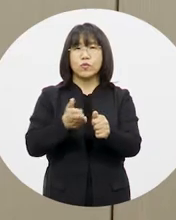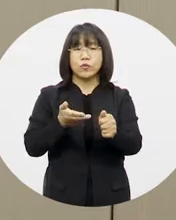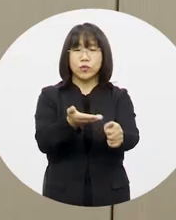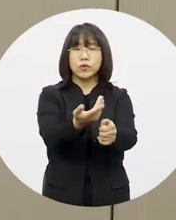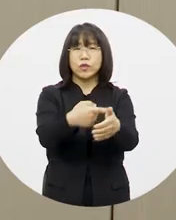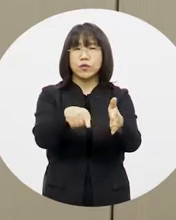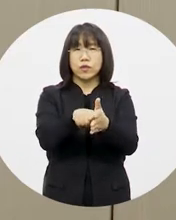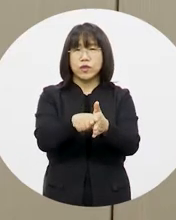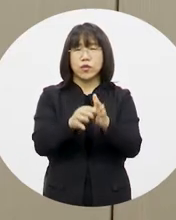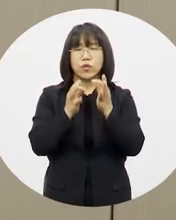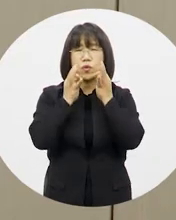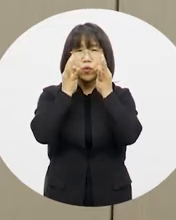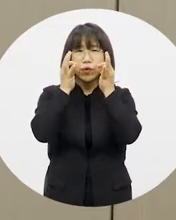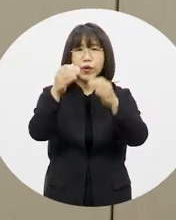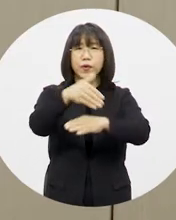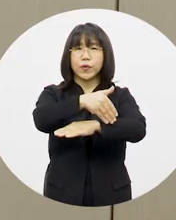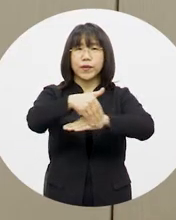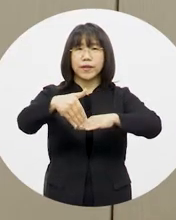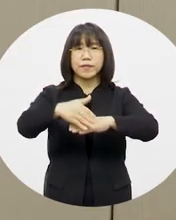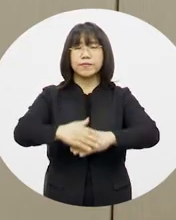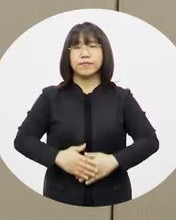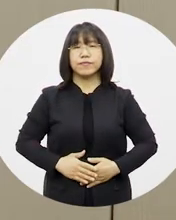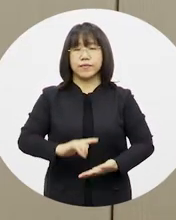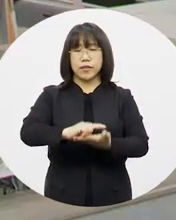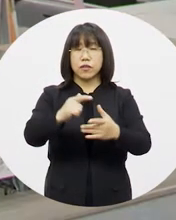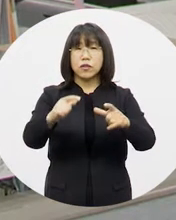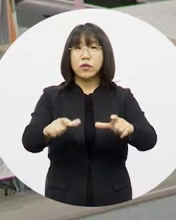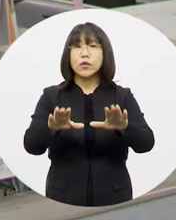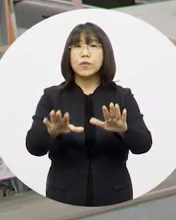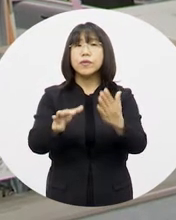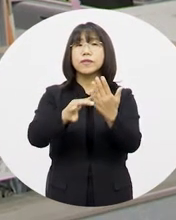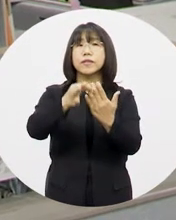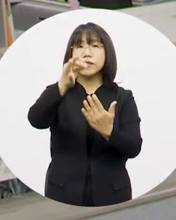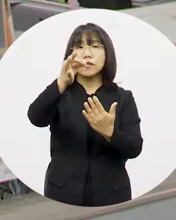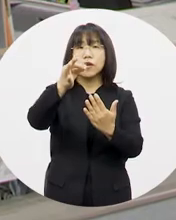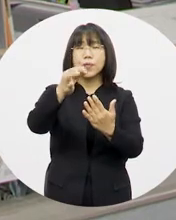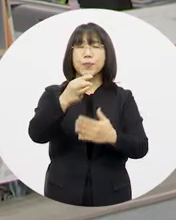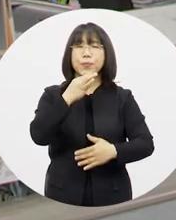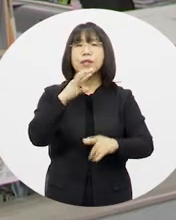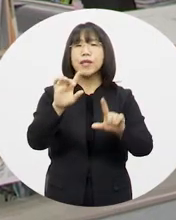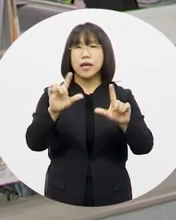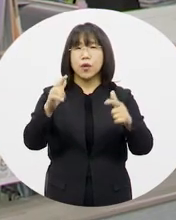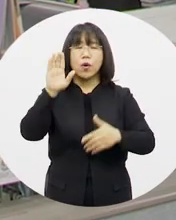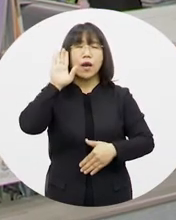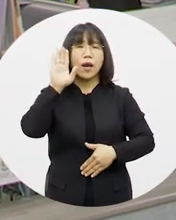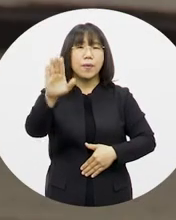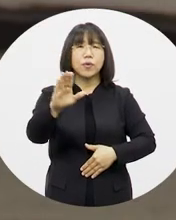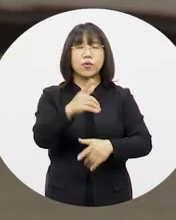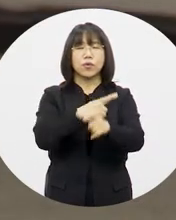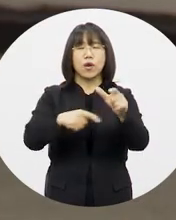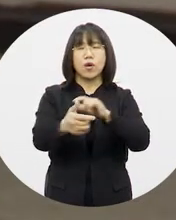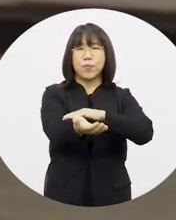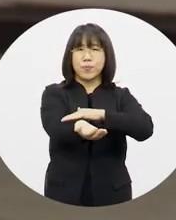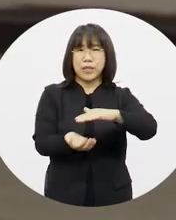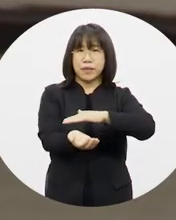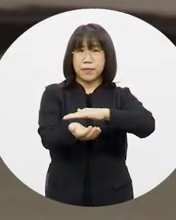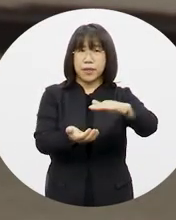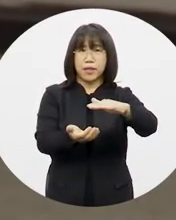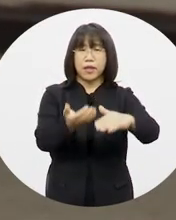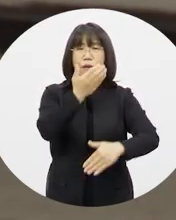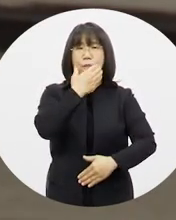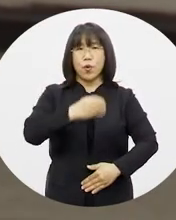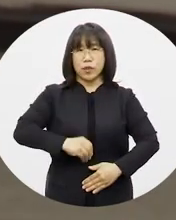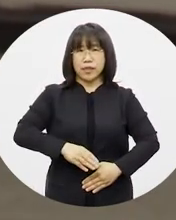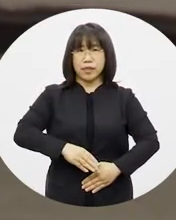받을 수 있도록 최선을 다할 예정입니다. 강서구는 이번 선정 결과에 그치지 않고 선제적,